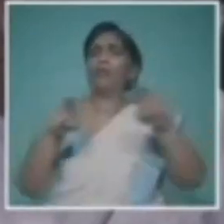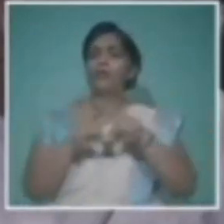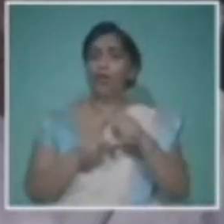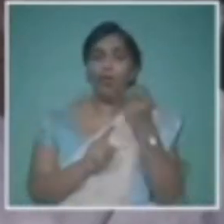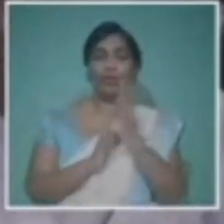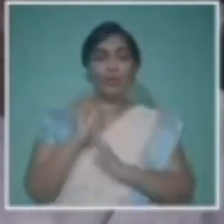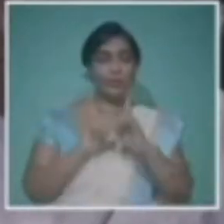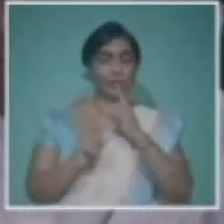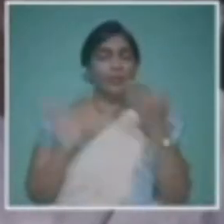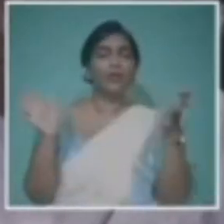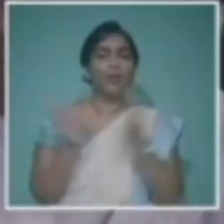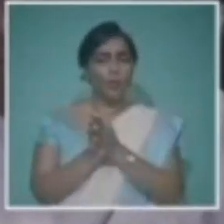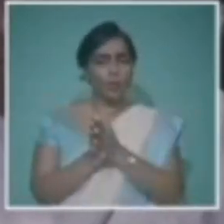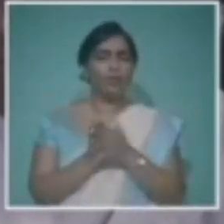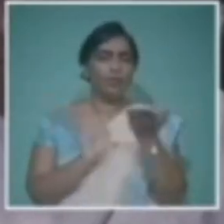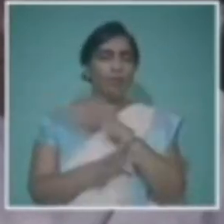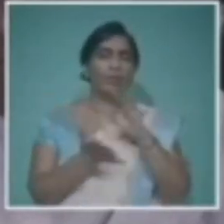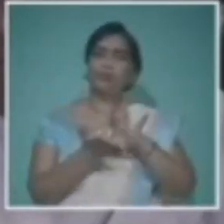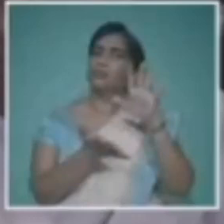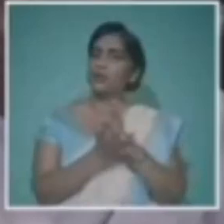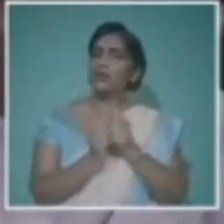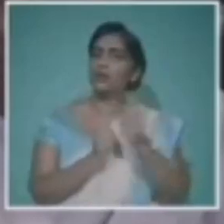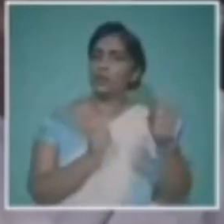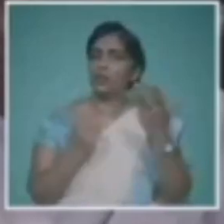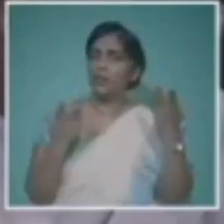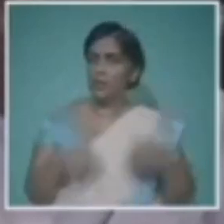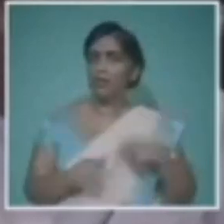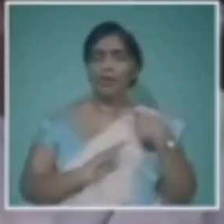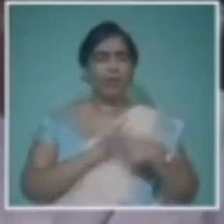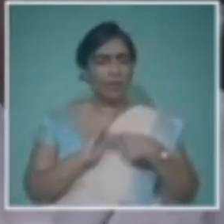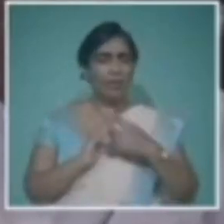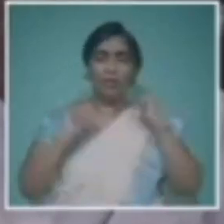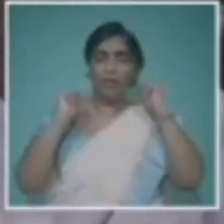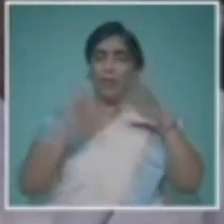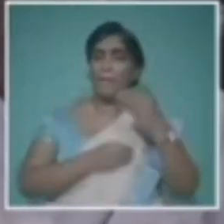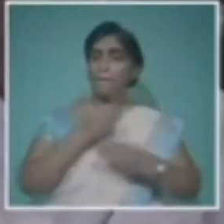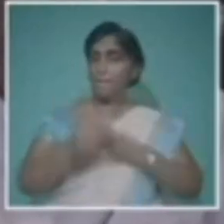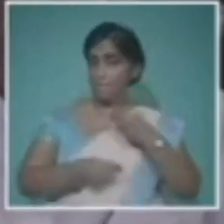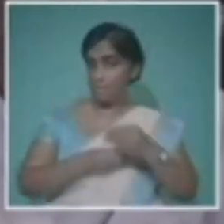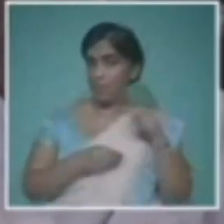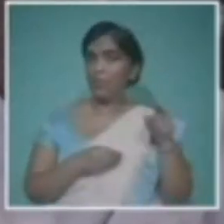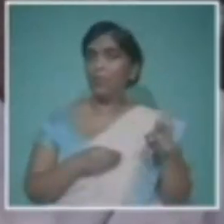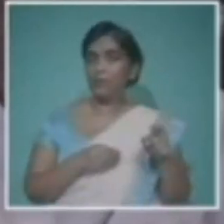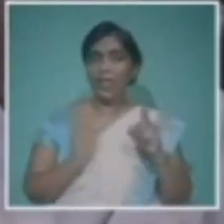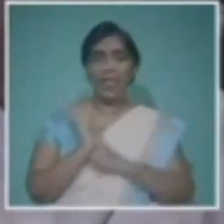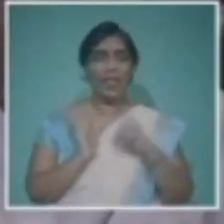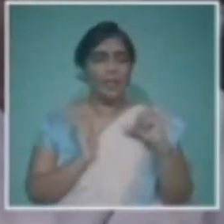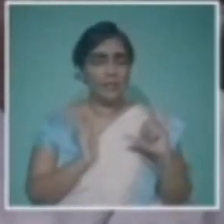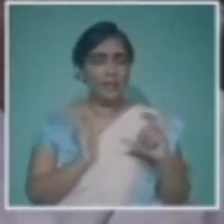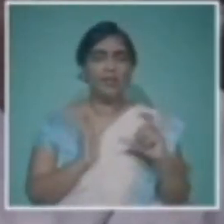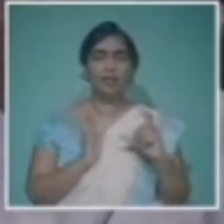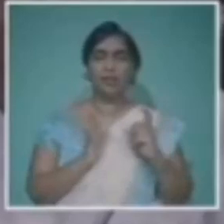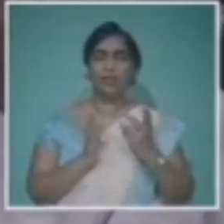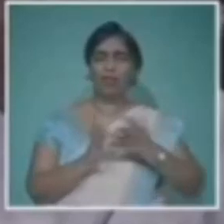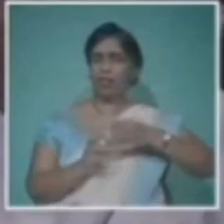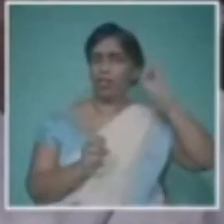මුදල් අමාත්‍යංශයක් වෙලා එදා තීරණ ගනි. එතකොට මේ රටේ සාර්ථක ව්‍යාපාරිකයන්ගේ එල්සි උස්සල පොළවේ